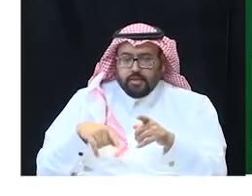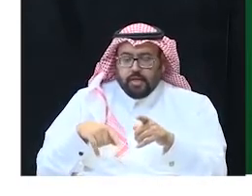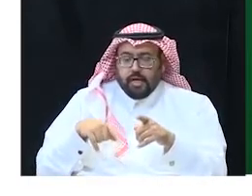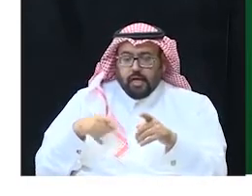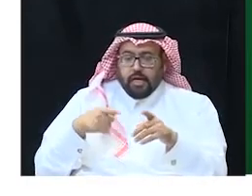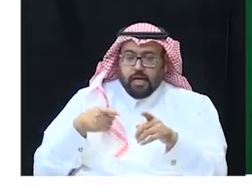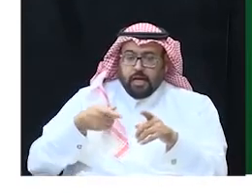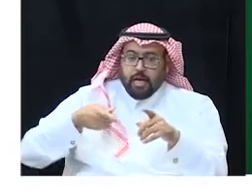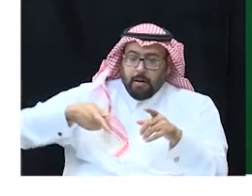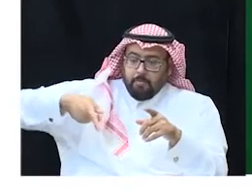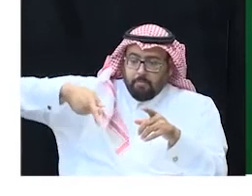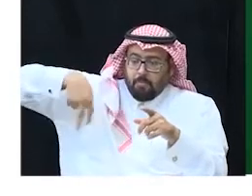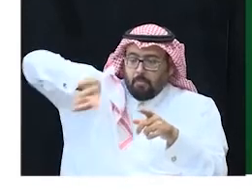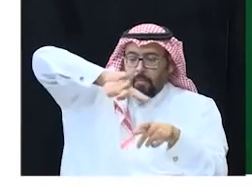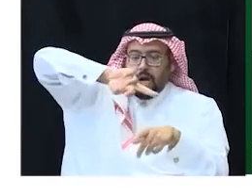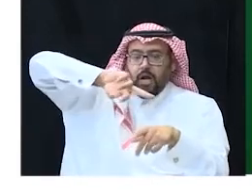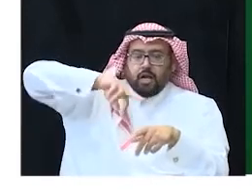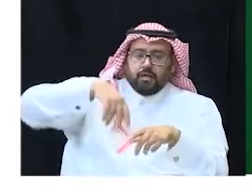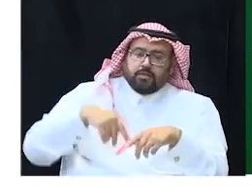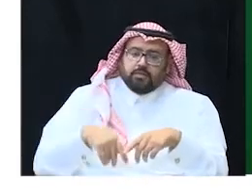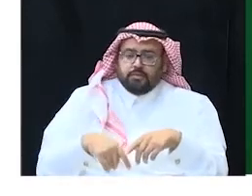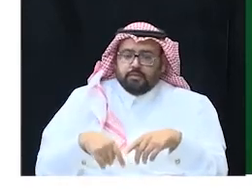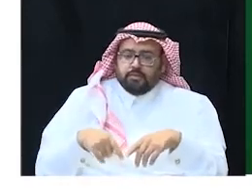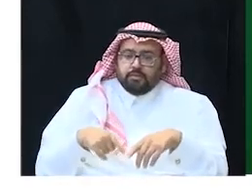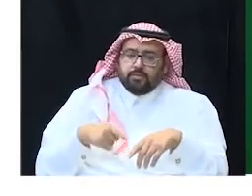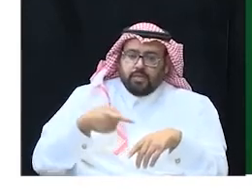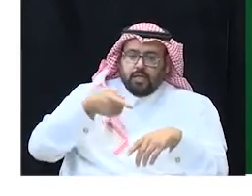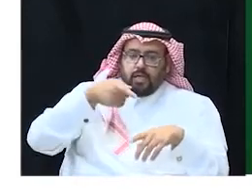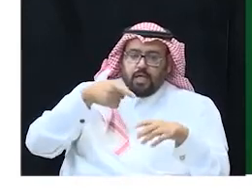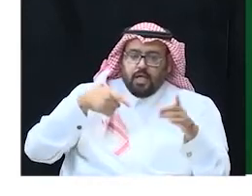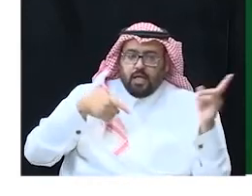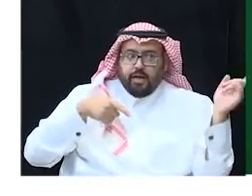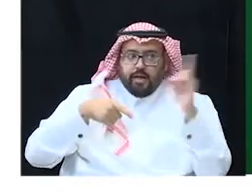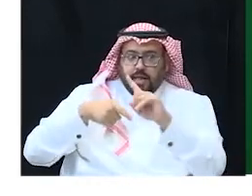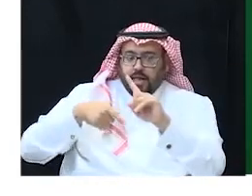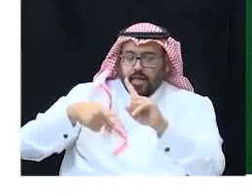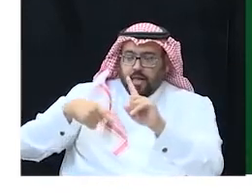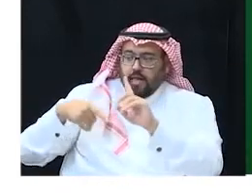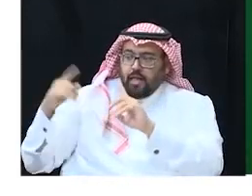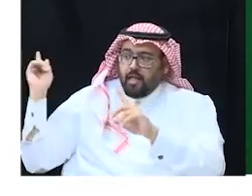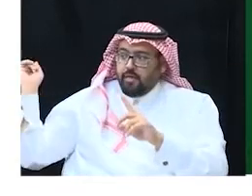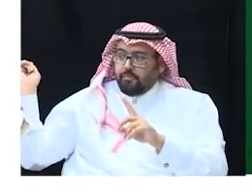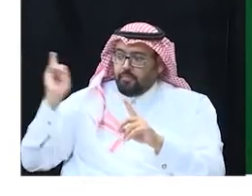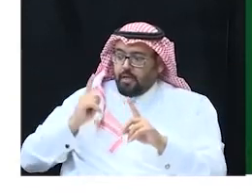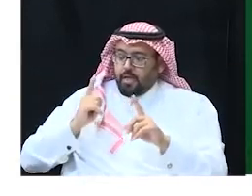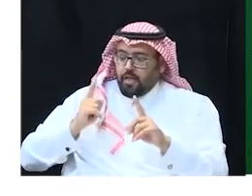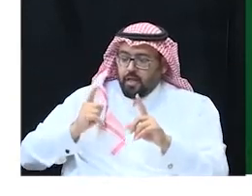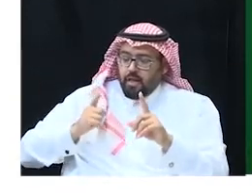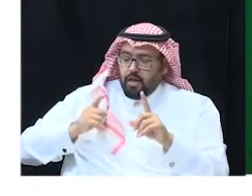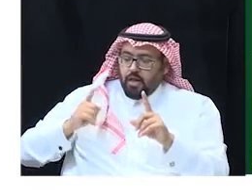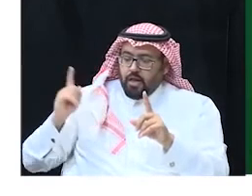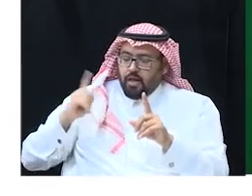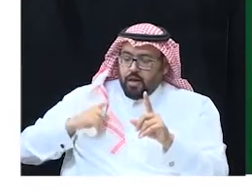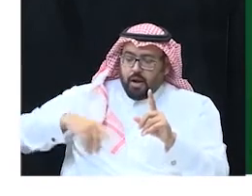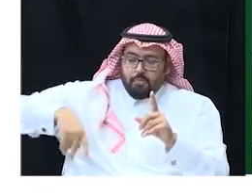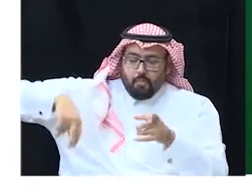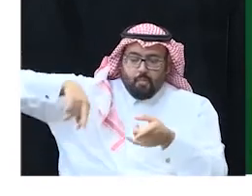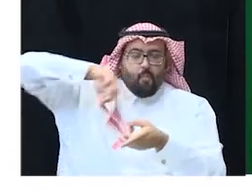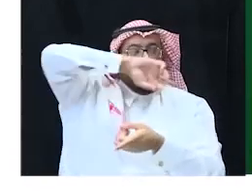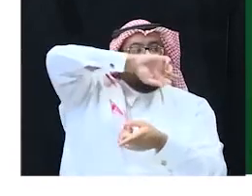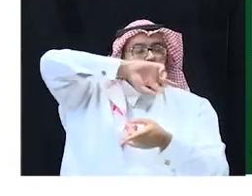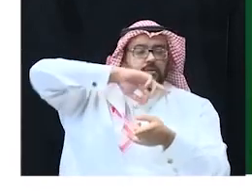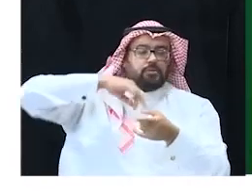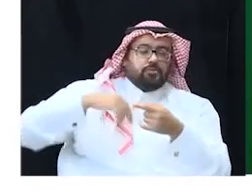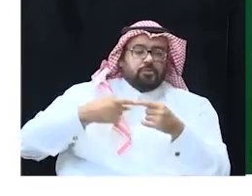مرر الكرة إلى زميله، بعدين وش سوى صديقنا هذا؟ يؤثر هذا اللاعب في الكرة بقوة